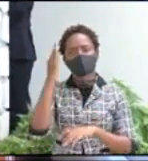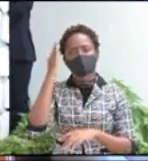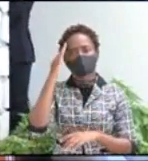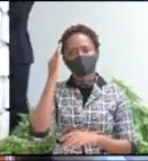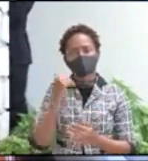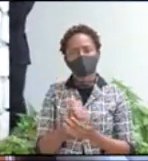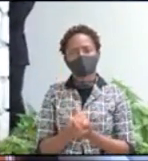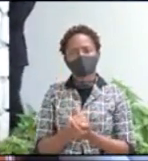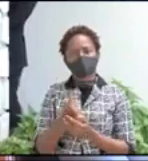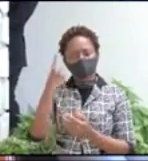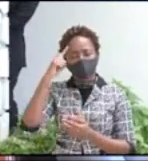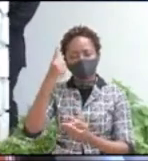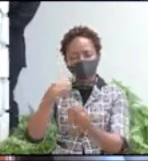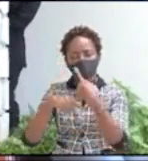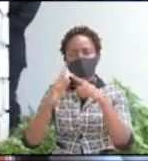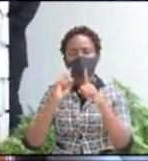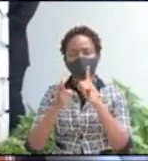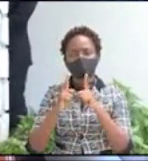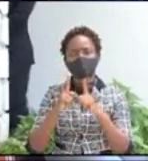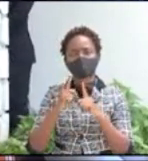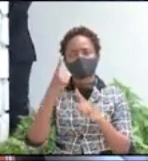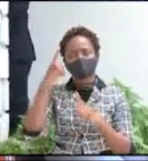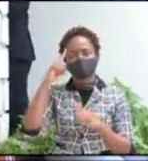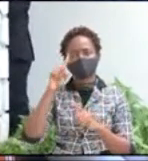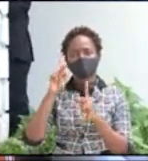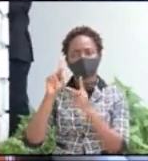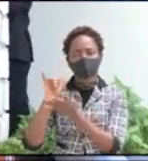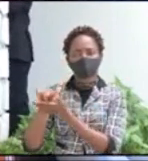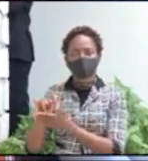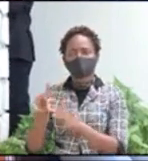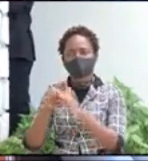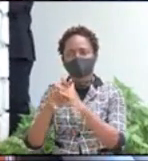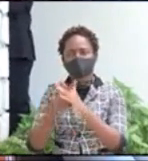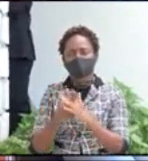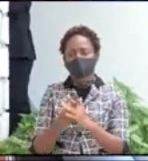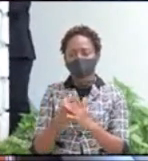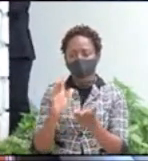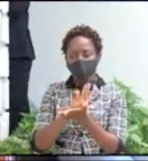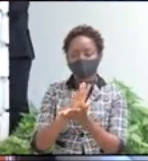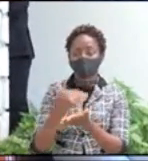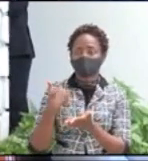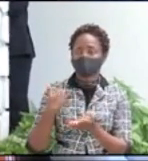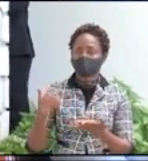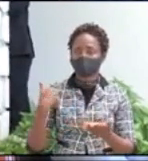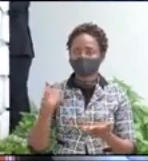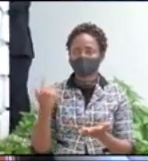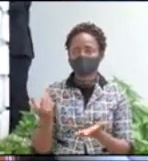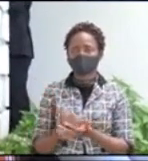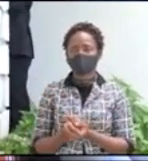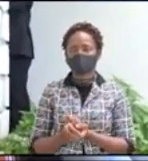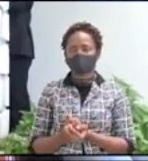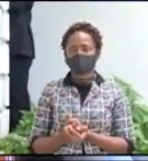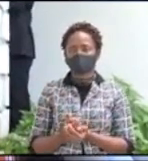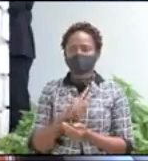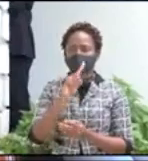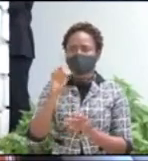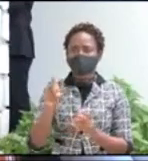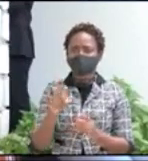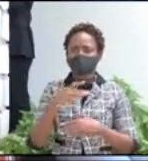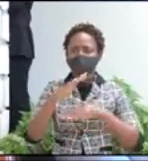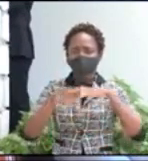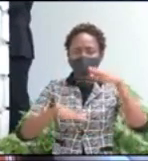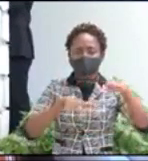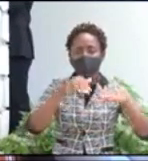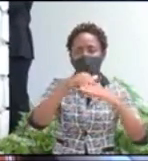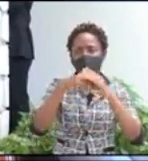consultatif indépendant pour venir parler pour kazek yo commencer gen texte nan men yo le comité ça pral marcher à travers pays